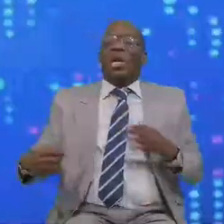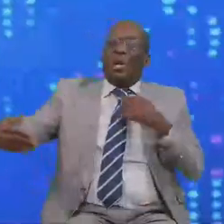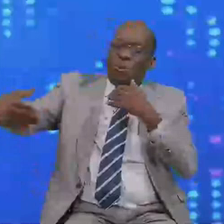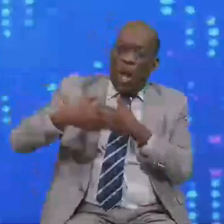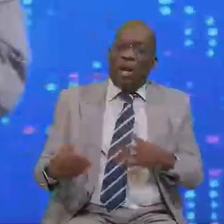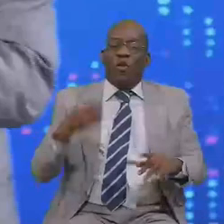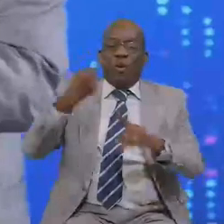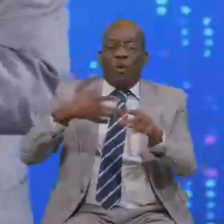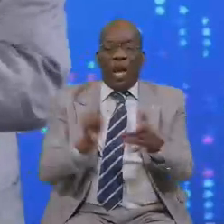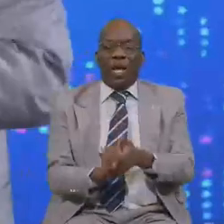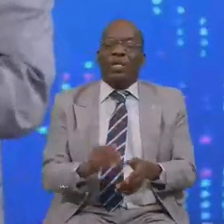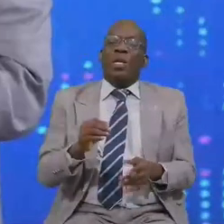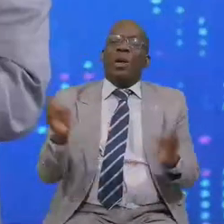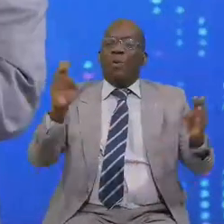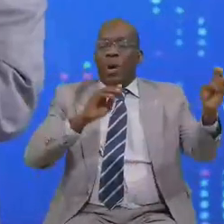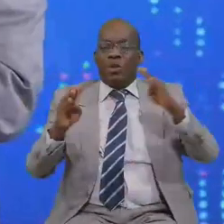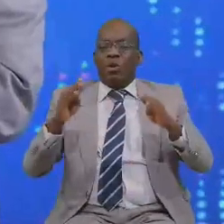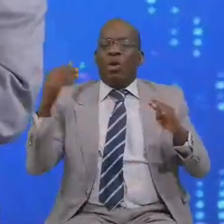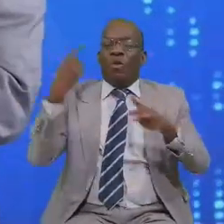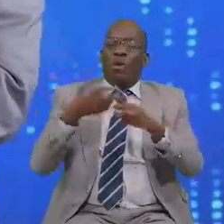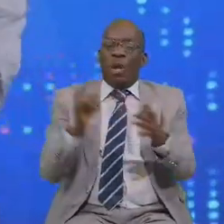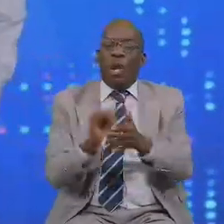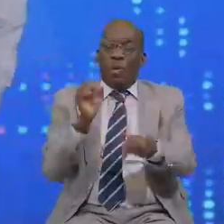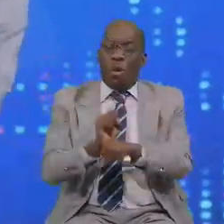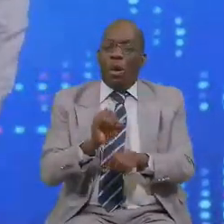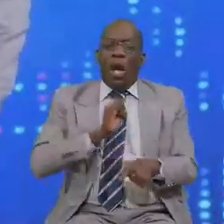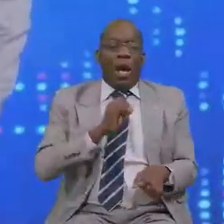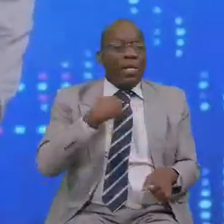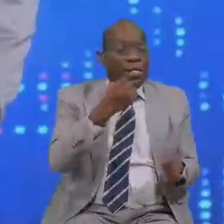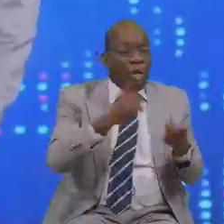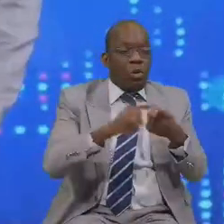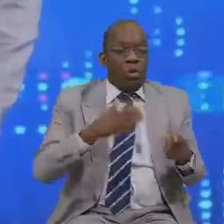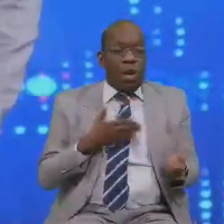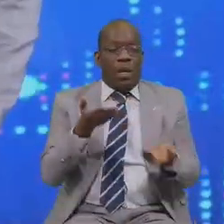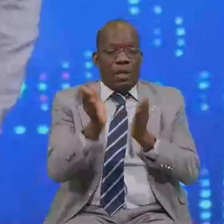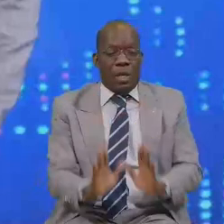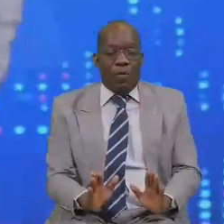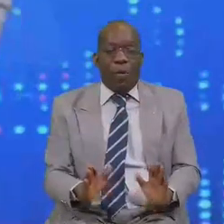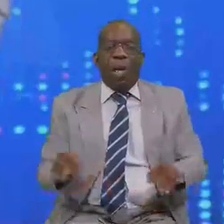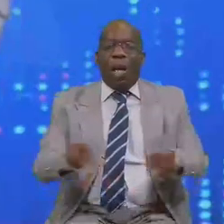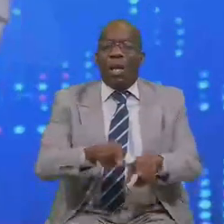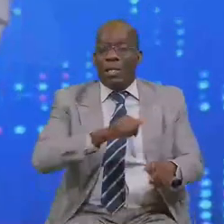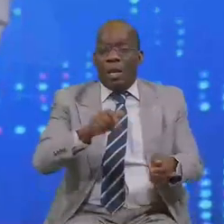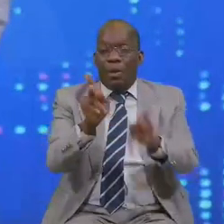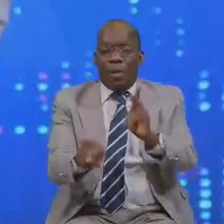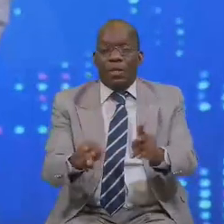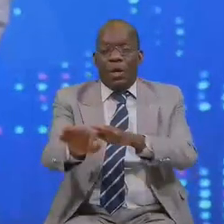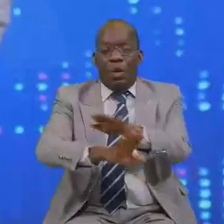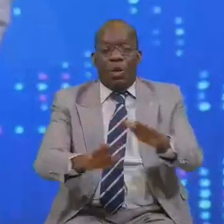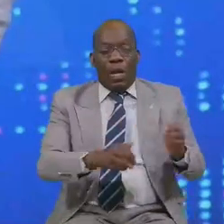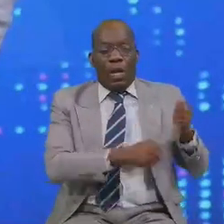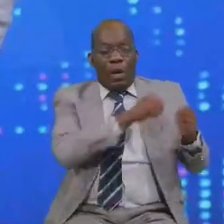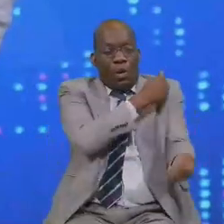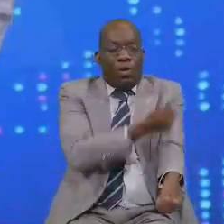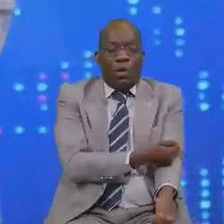devoir-là. Alors, je dis à mon serviteur, comme une personne qui est sous autorité et qui a des soldats sous